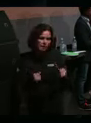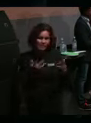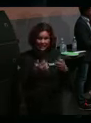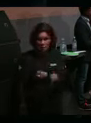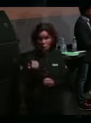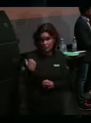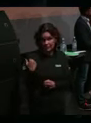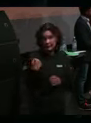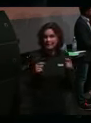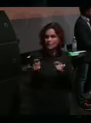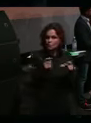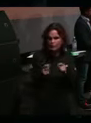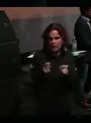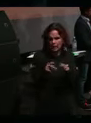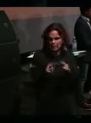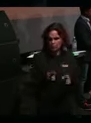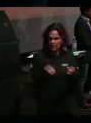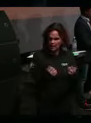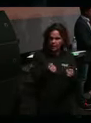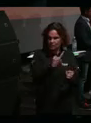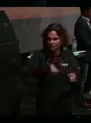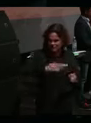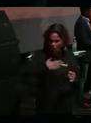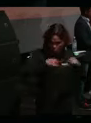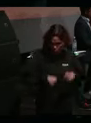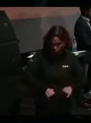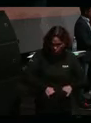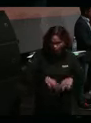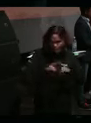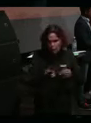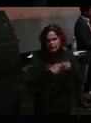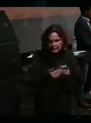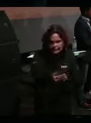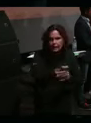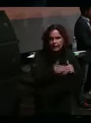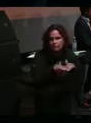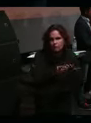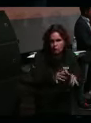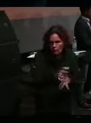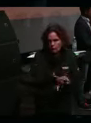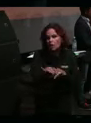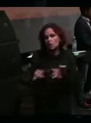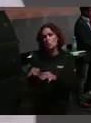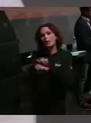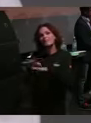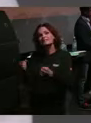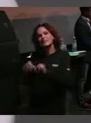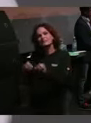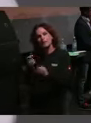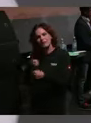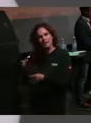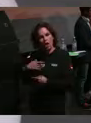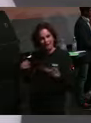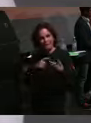siden så diskuterte vi hva skal vi bruke all kraften vi har på. Jo, det har lenge vært sånn at nettselskapene, de har tilknytningsplikt, så hvis